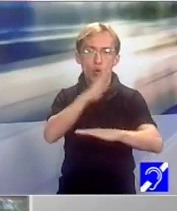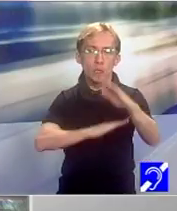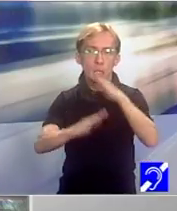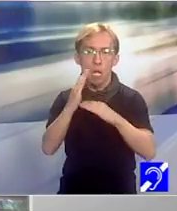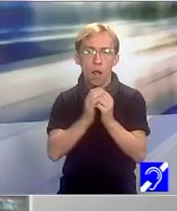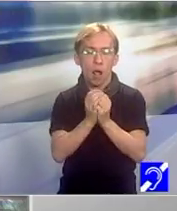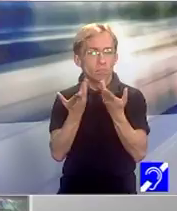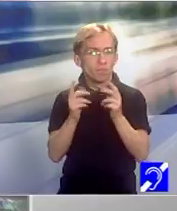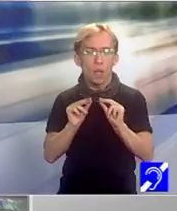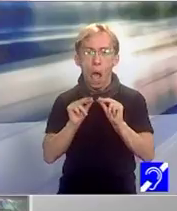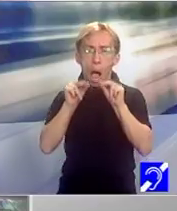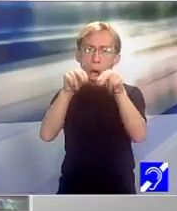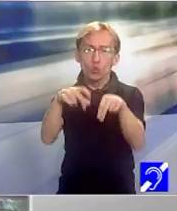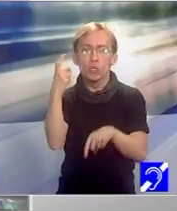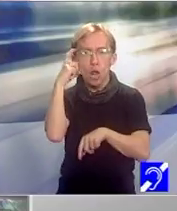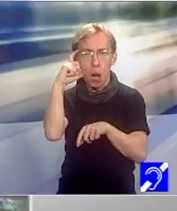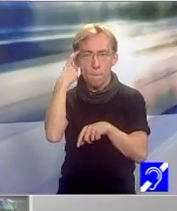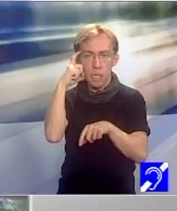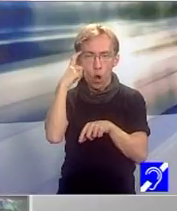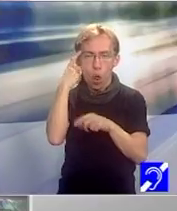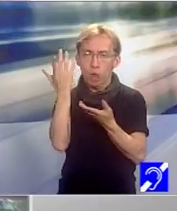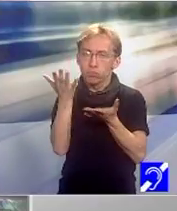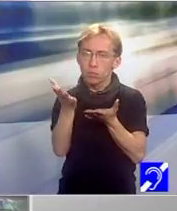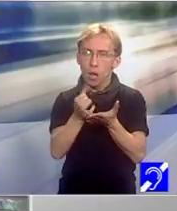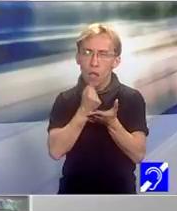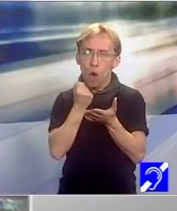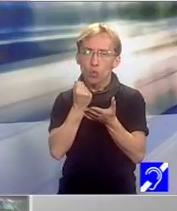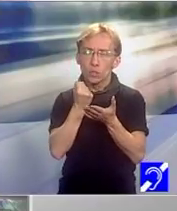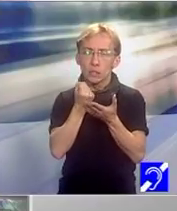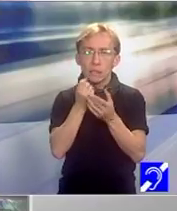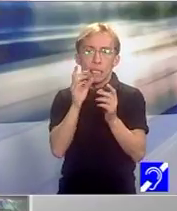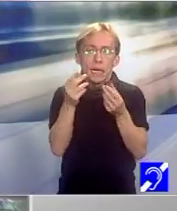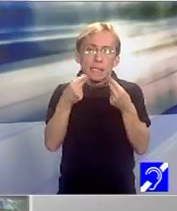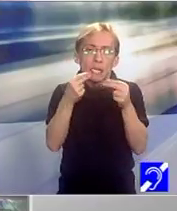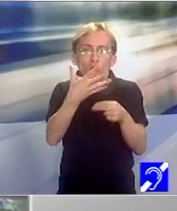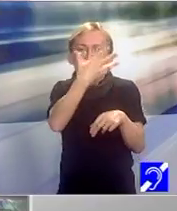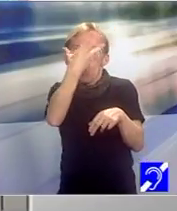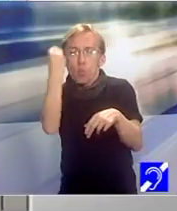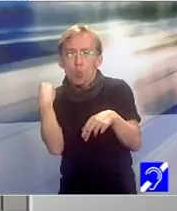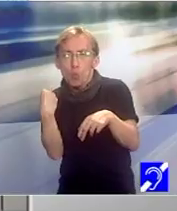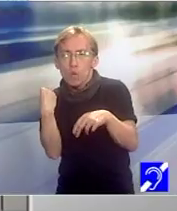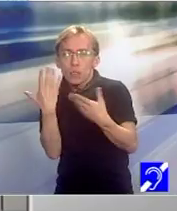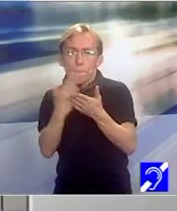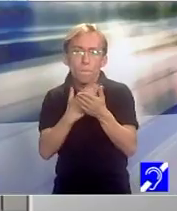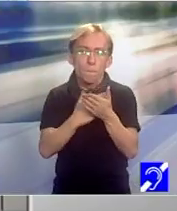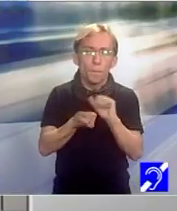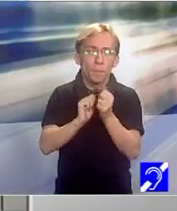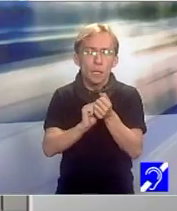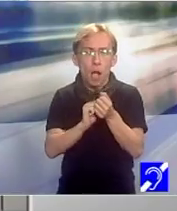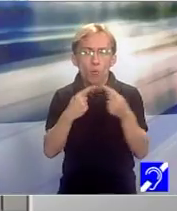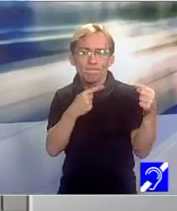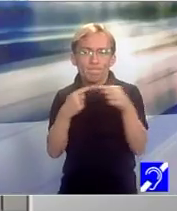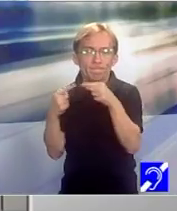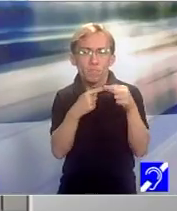la psiholog, reușește nu să treacă, nu să uite, nu cred că asta e ideea, să uite pur și simplu